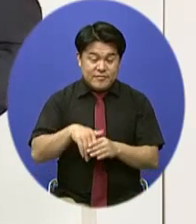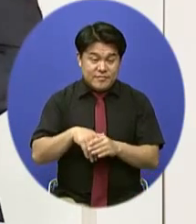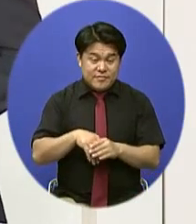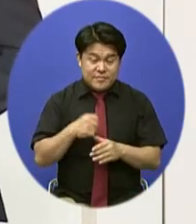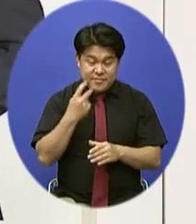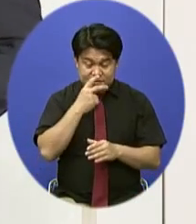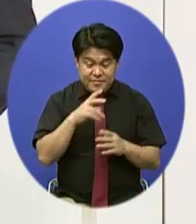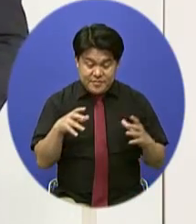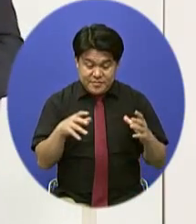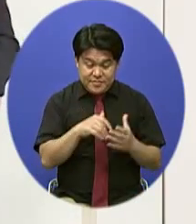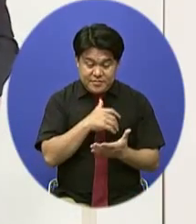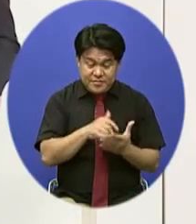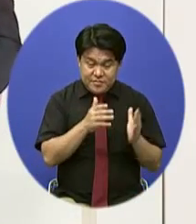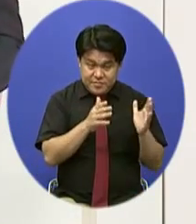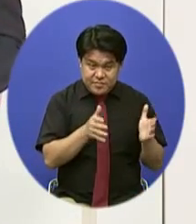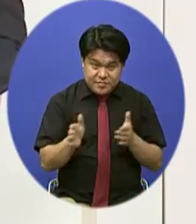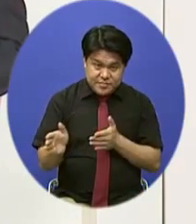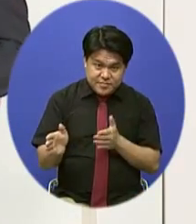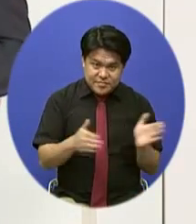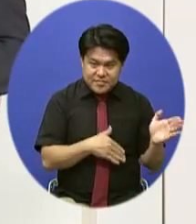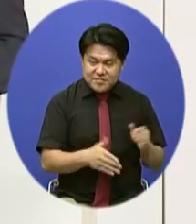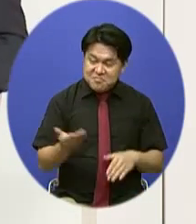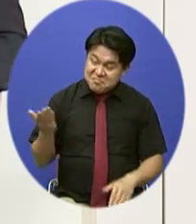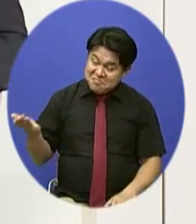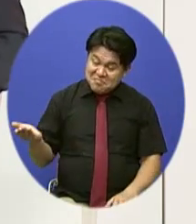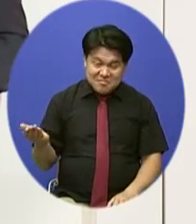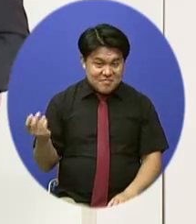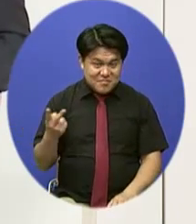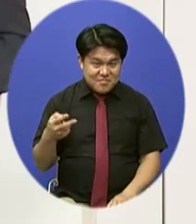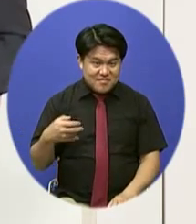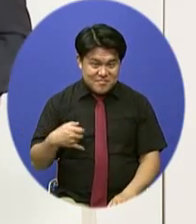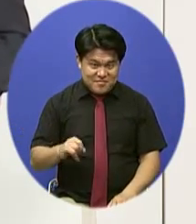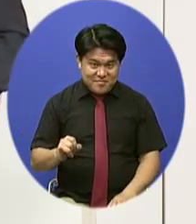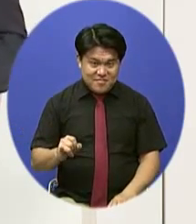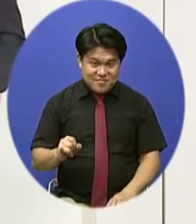모아지는 동안에 네. 또 우리 이효정